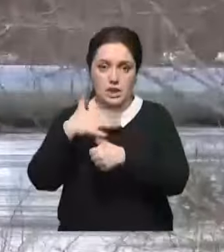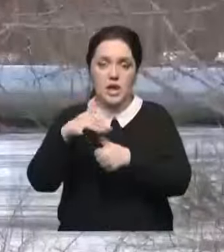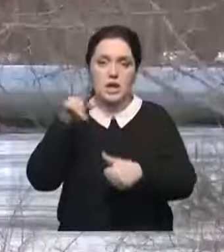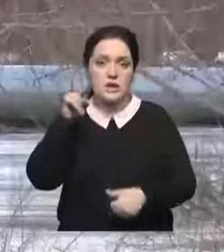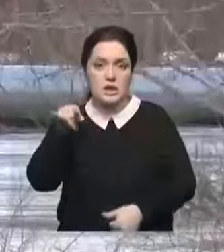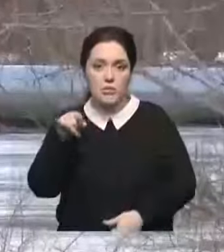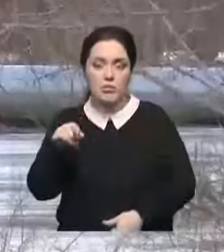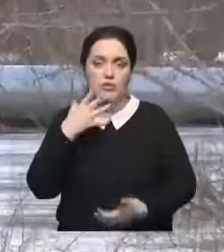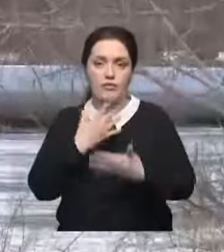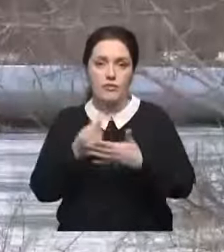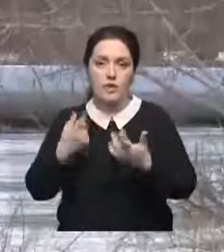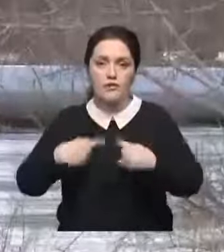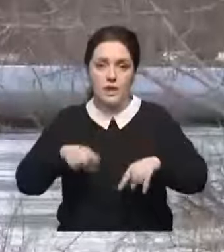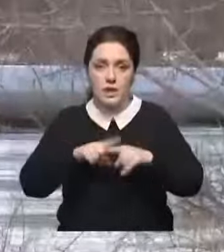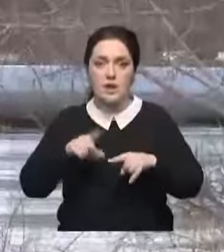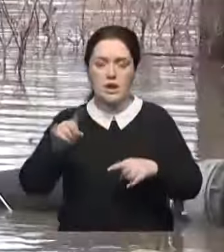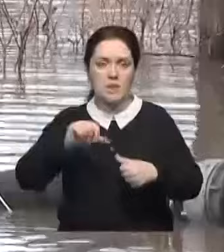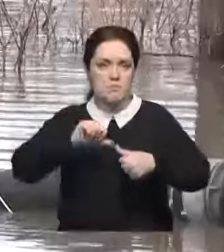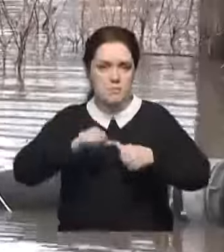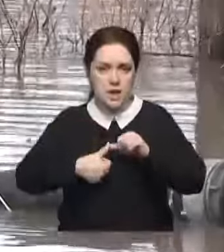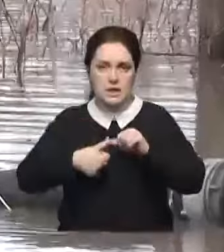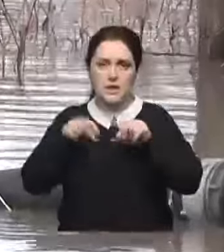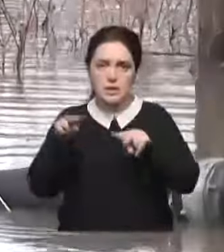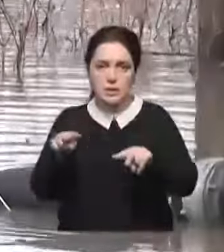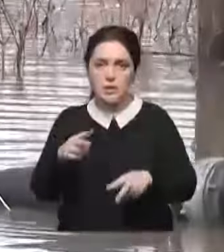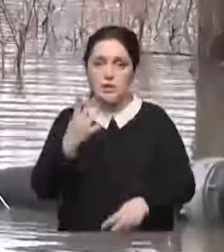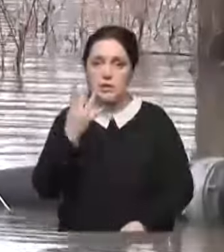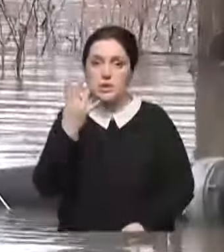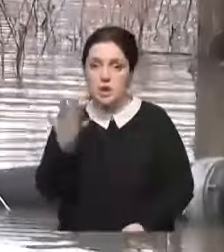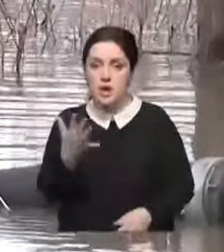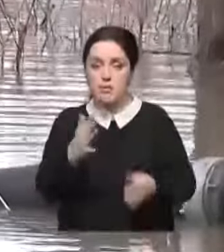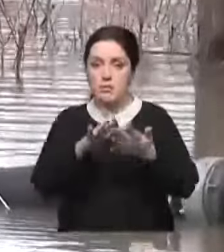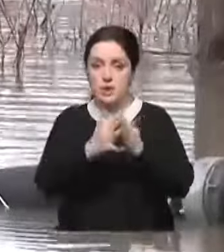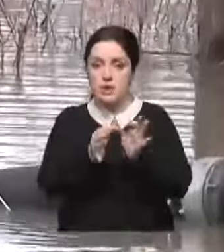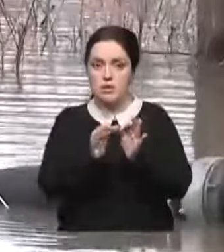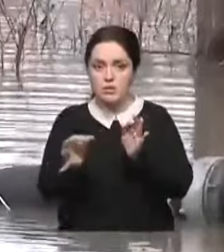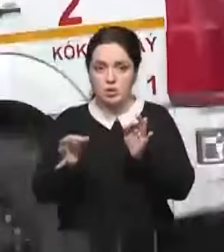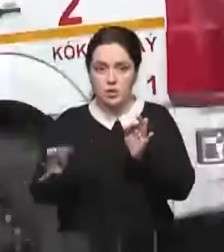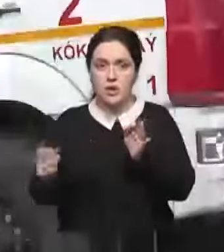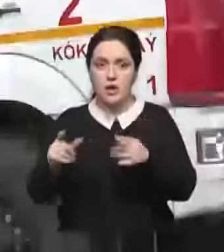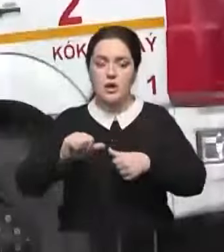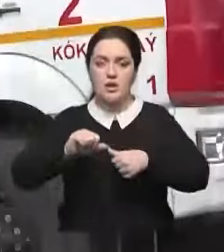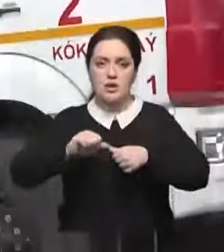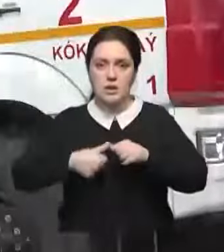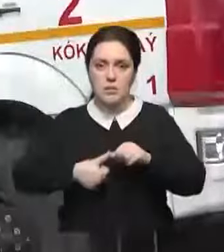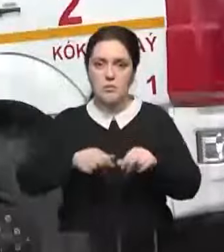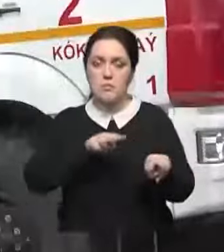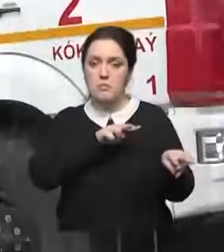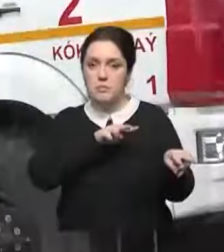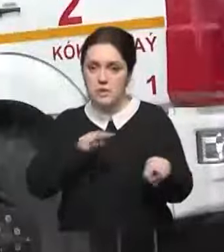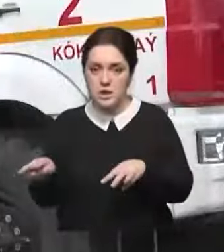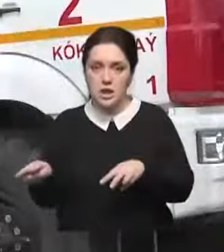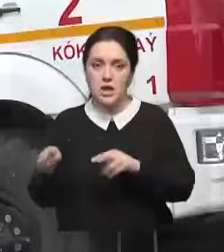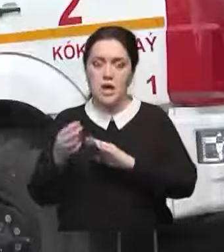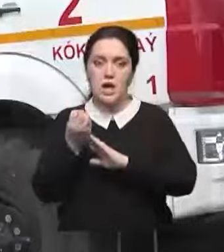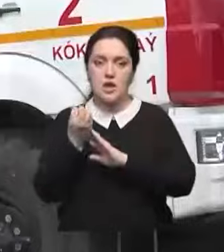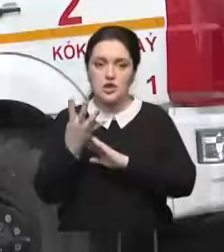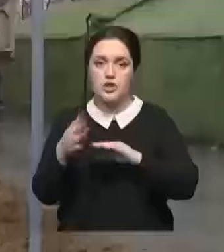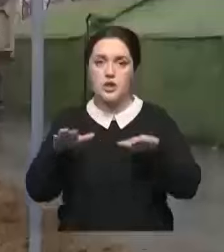самолеты ведомства. В целом, под постоянным наблюдением больше в 45 населенных пунктов. Кроме этого,